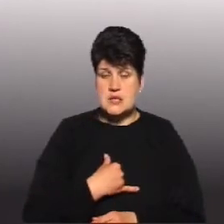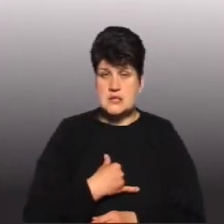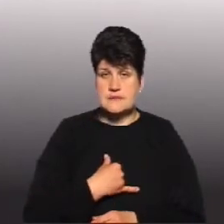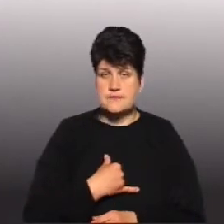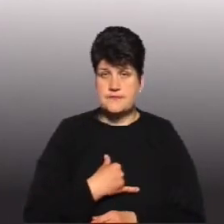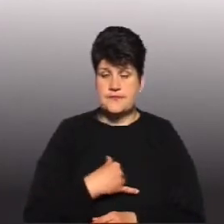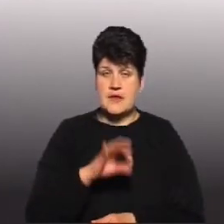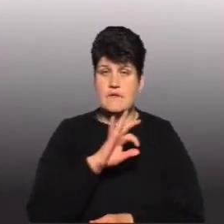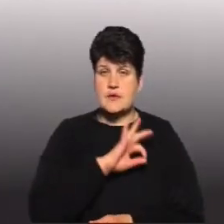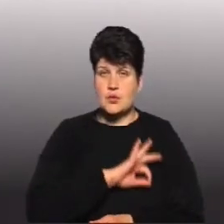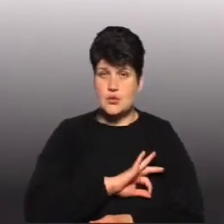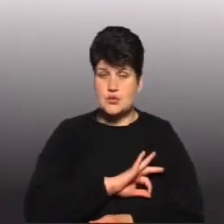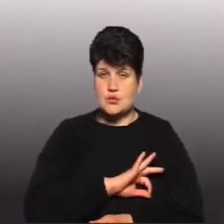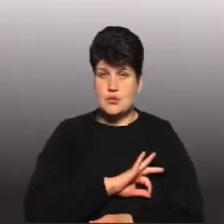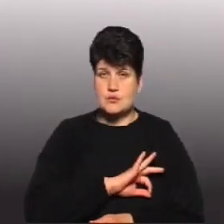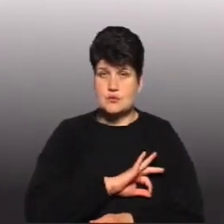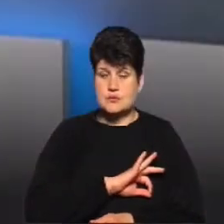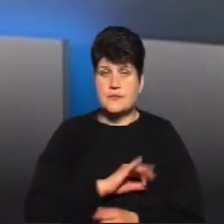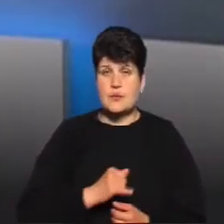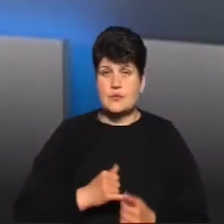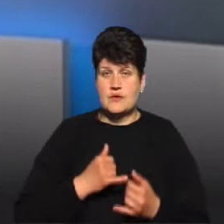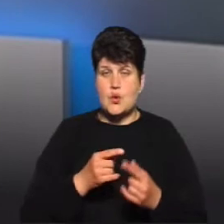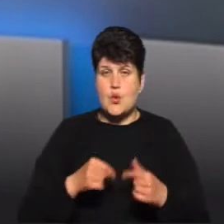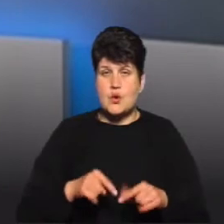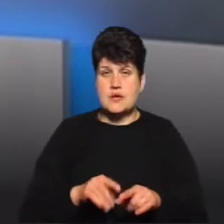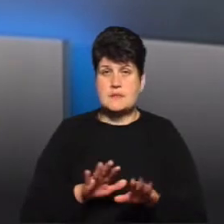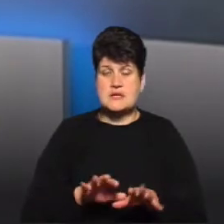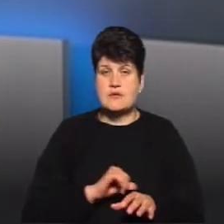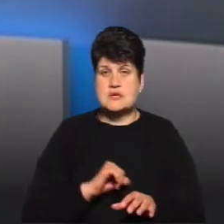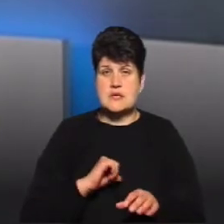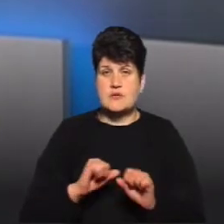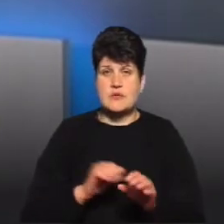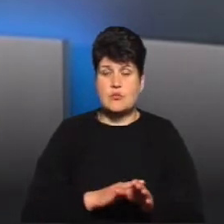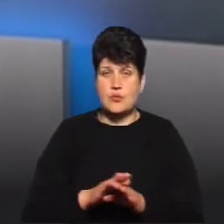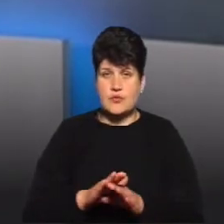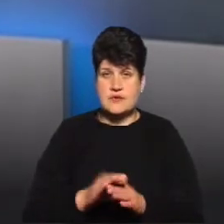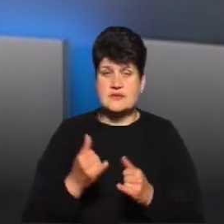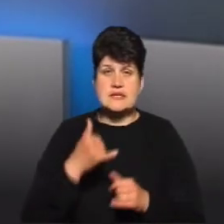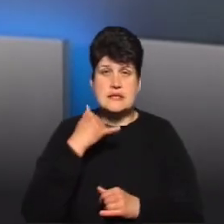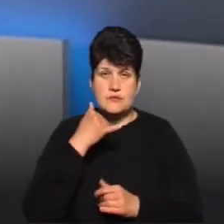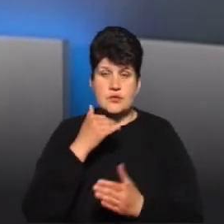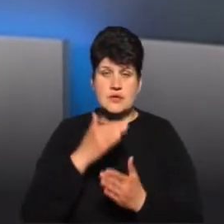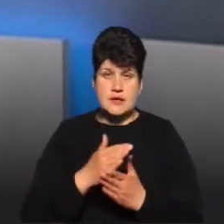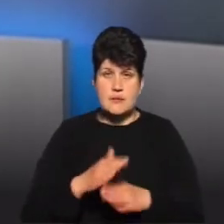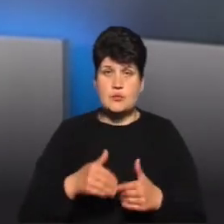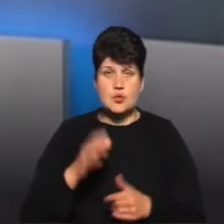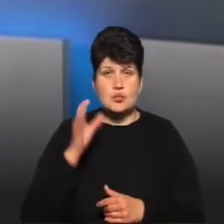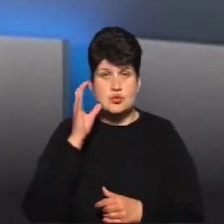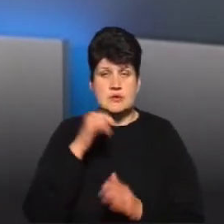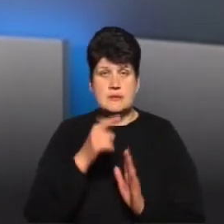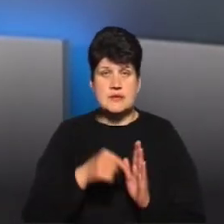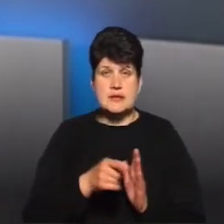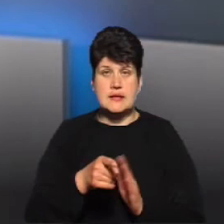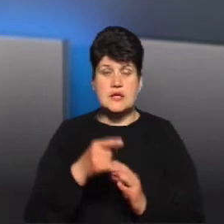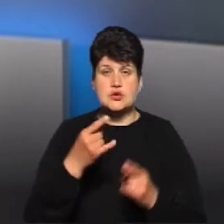використовується, повноваження органів місцевого самоврядування повністю. Мушу вас перебити зараз, тому що у нас є телефонний дзвінок, і я пропоную послухати питання нашого телеглядача.